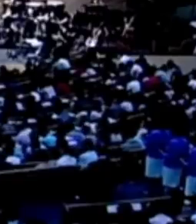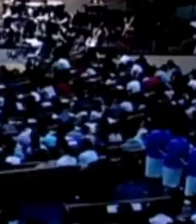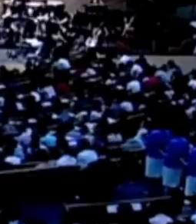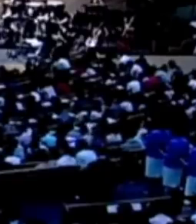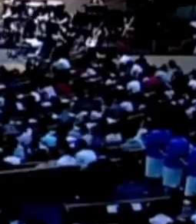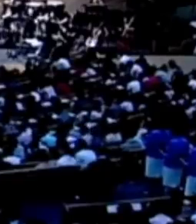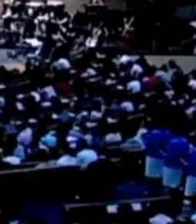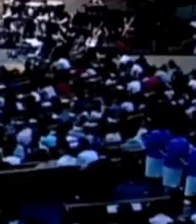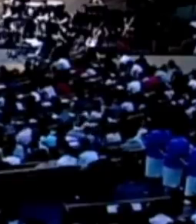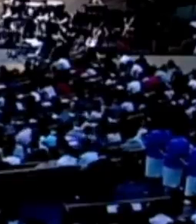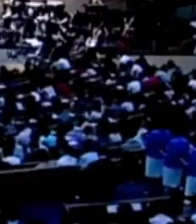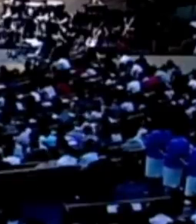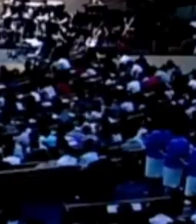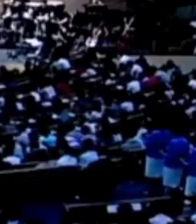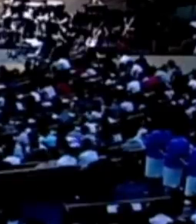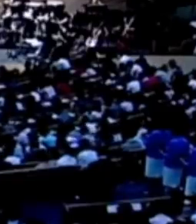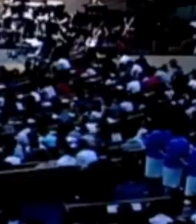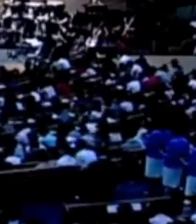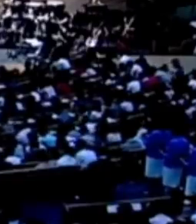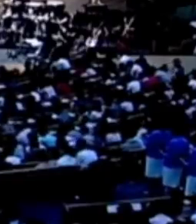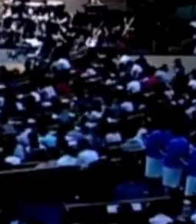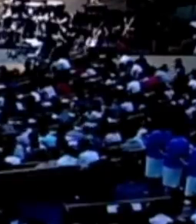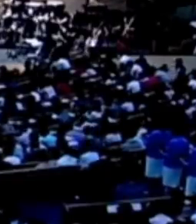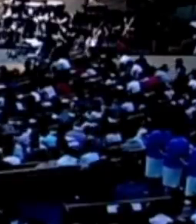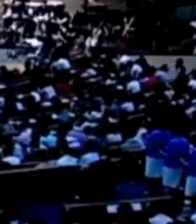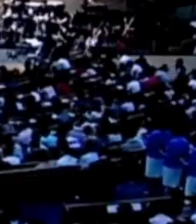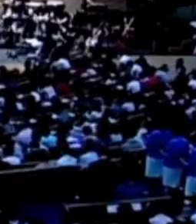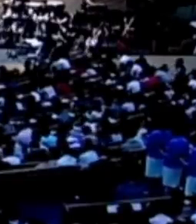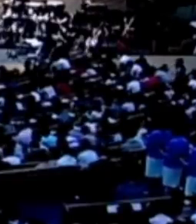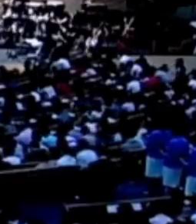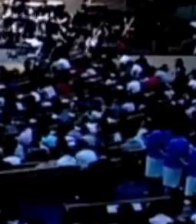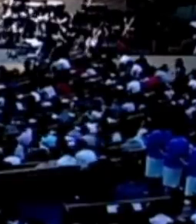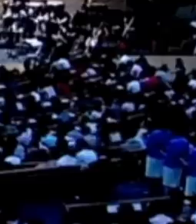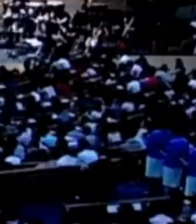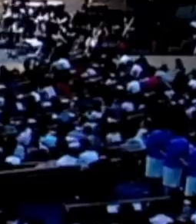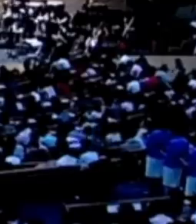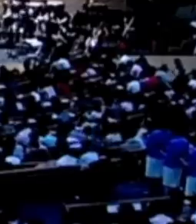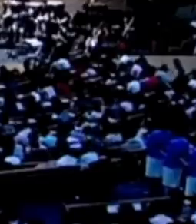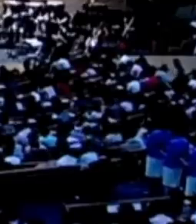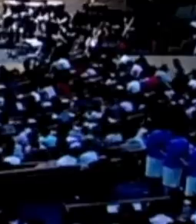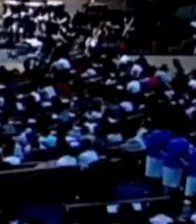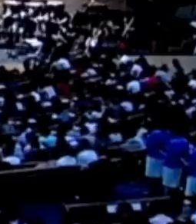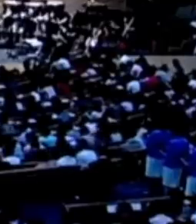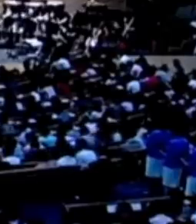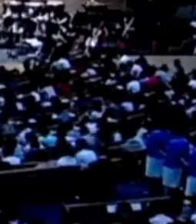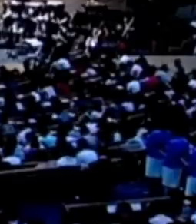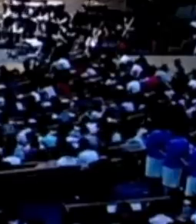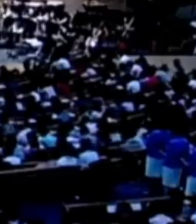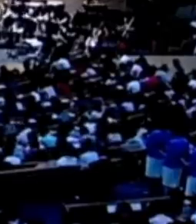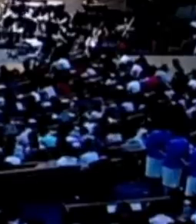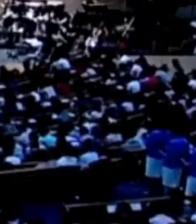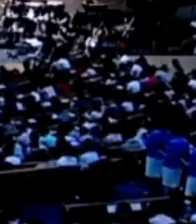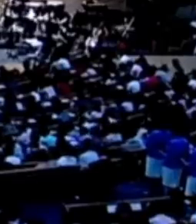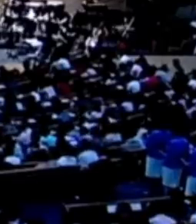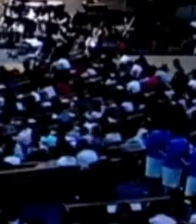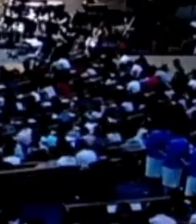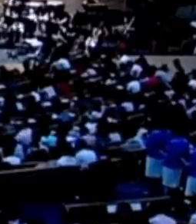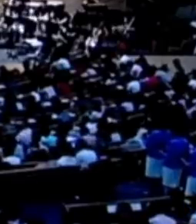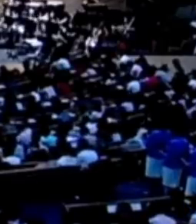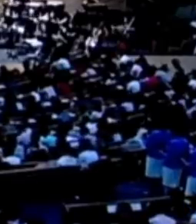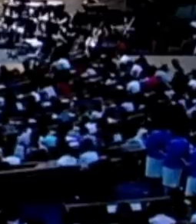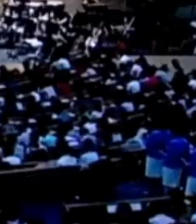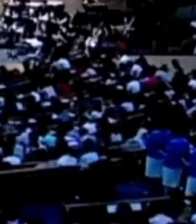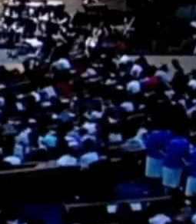혼란과 갈등을 질이 바로 잡아 주시길 문학 보직 주님께로 만 우리를 이끌어 주셨어 불리한 해